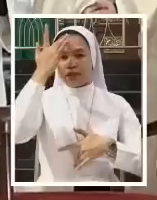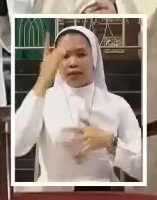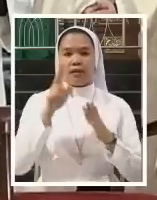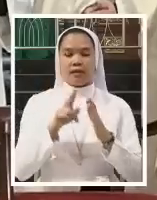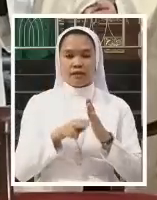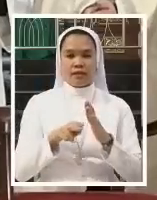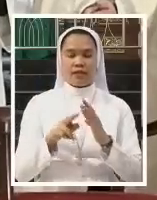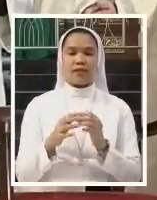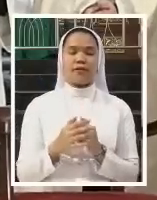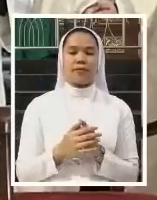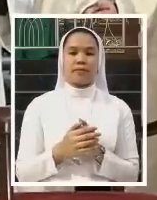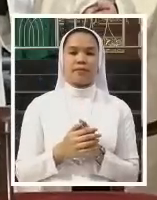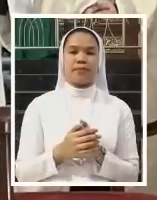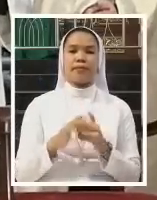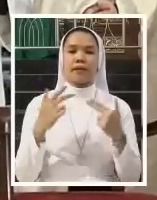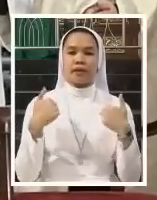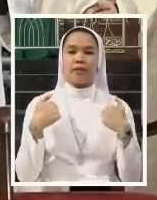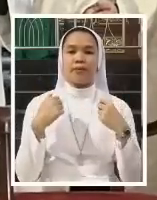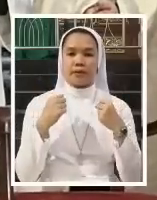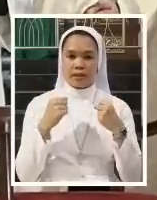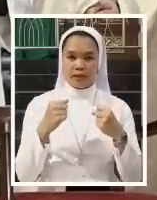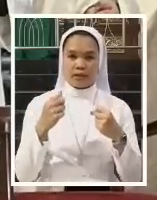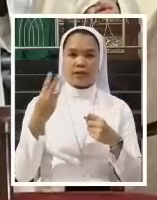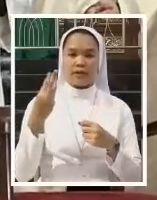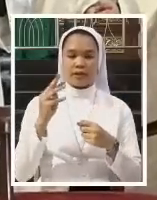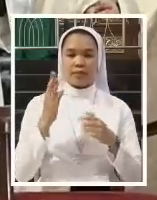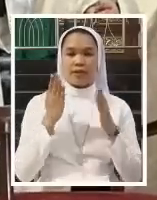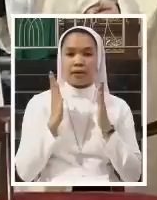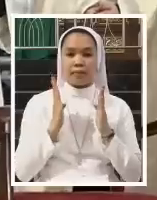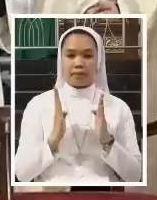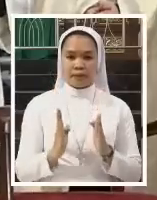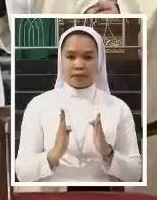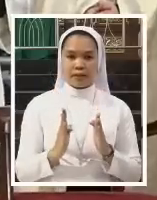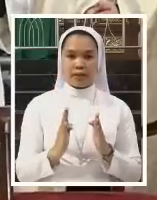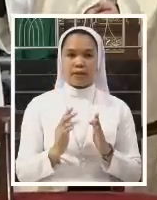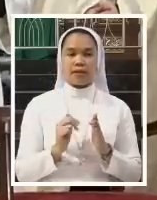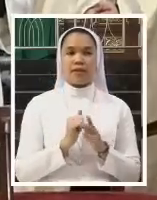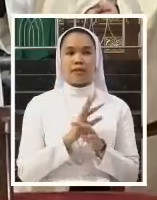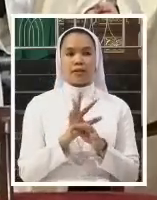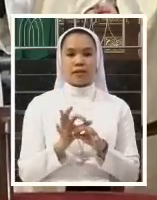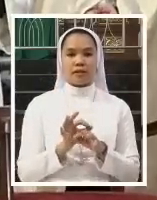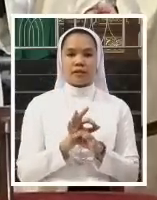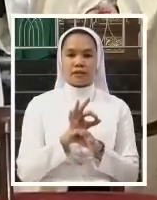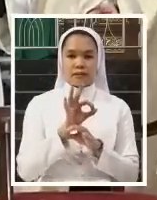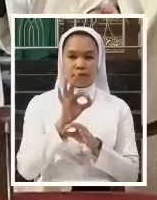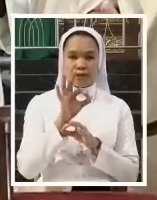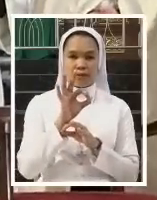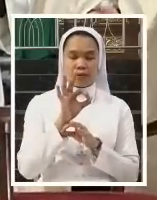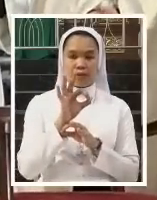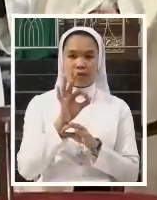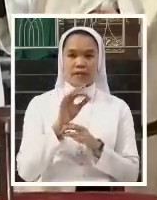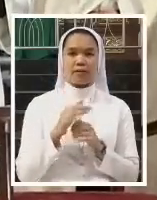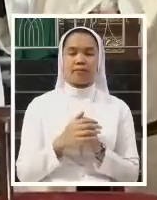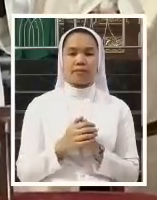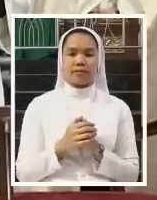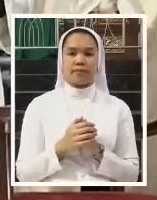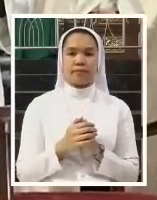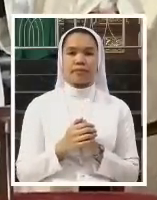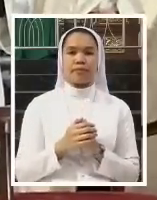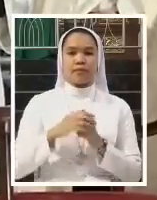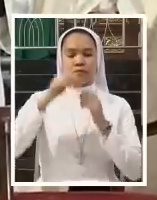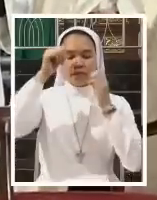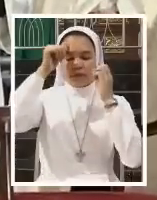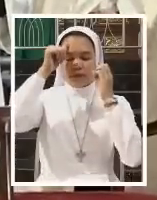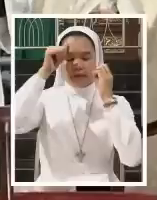helang maumayon giraray sa hawak isip asin kalag. Ama,